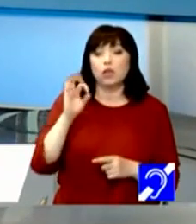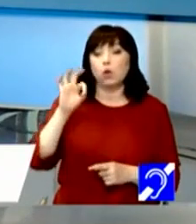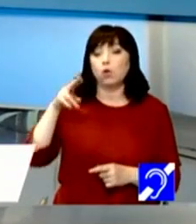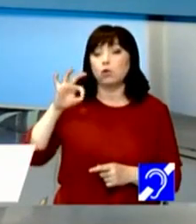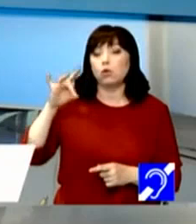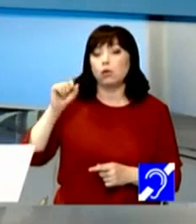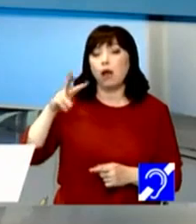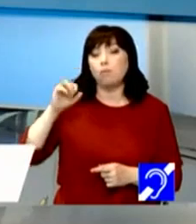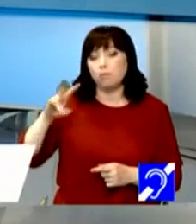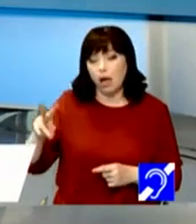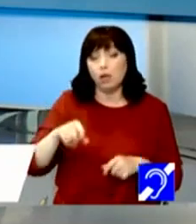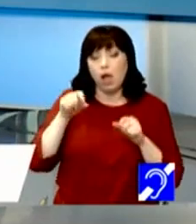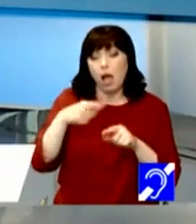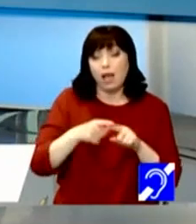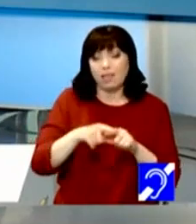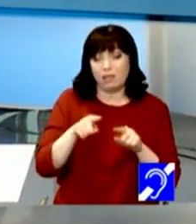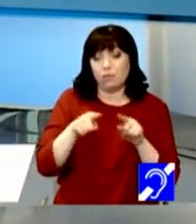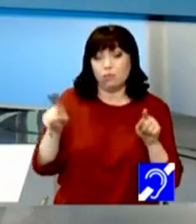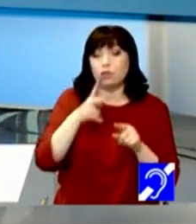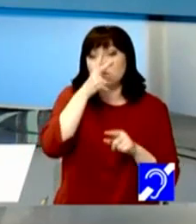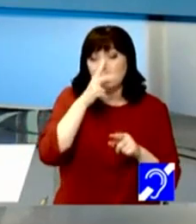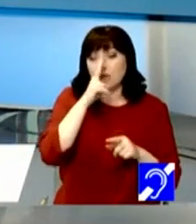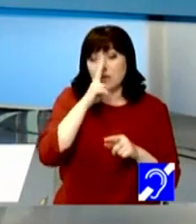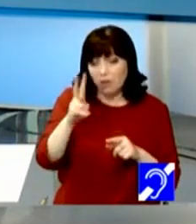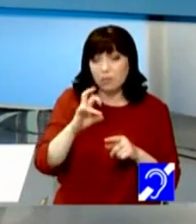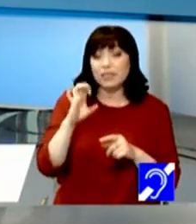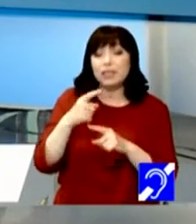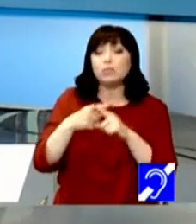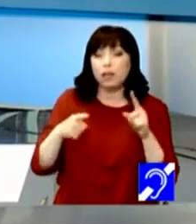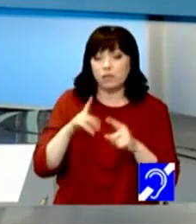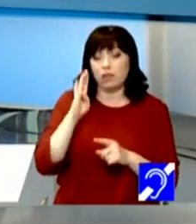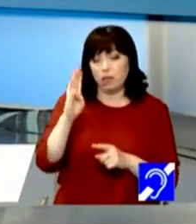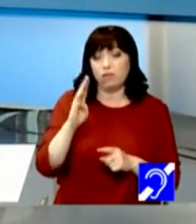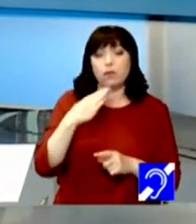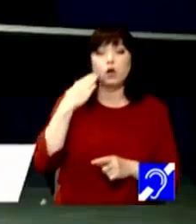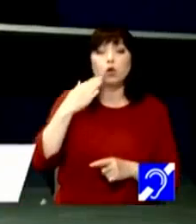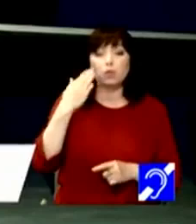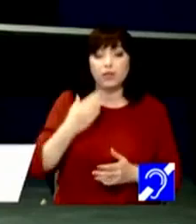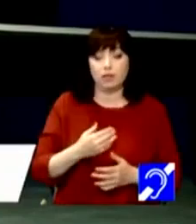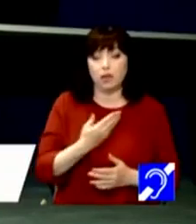an, Art Safari poate rămâne deschis timp de 2 luni și jumătate în capitala României.